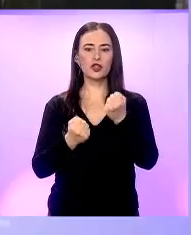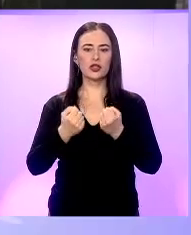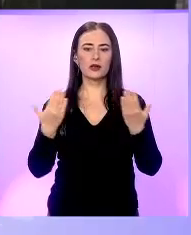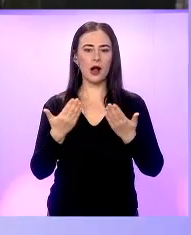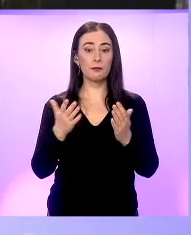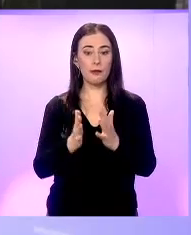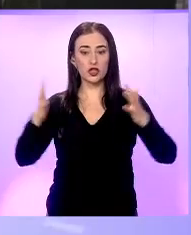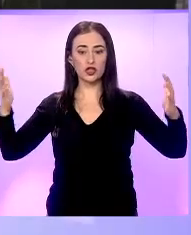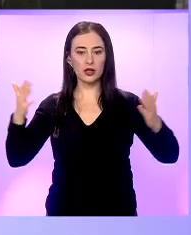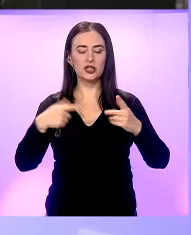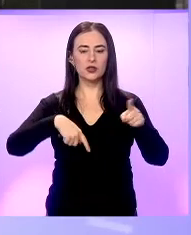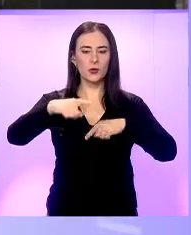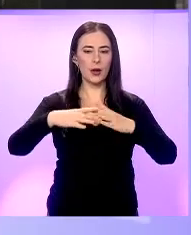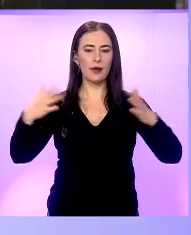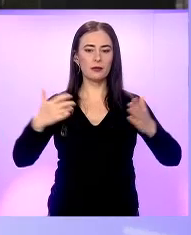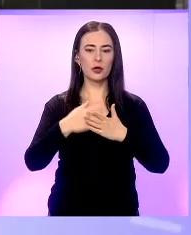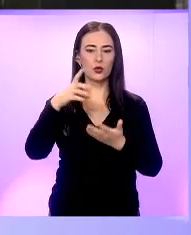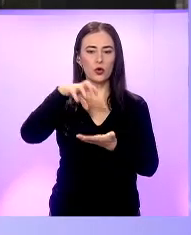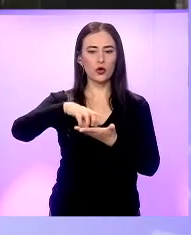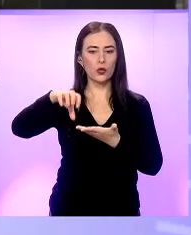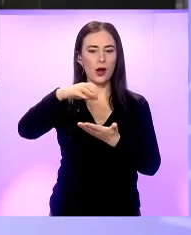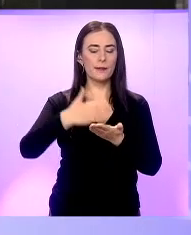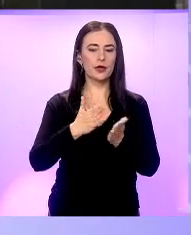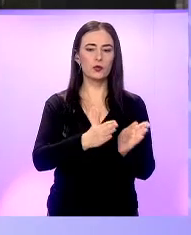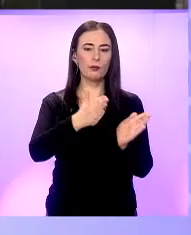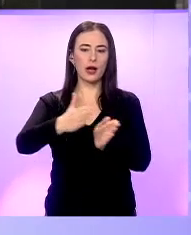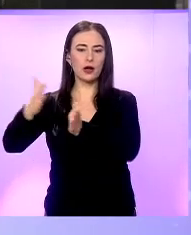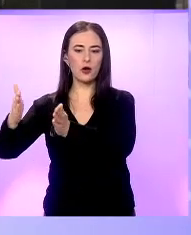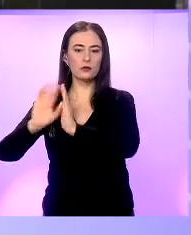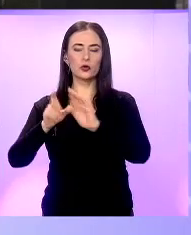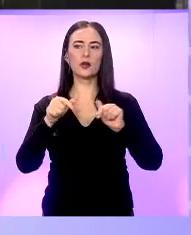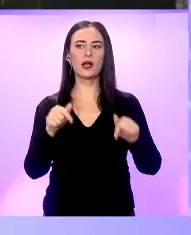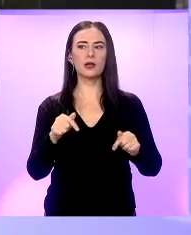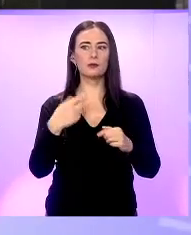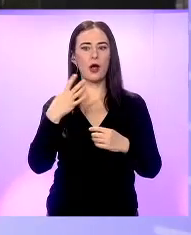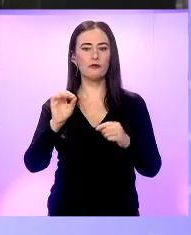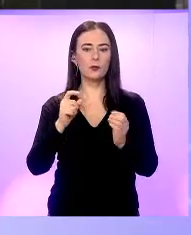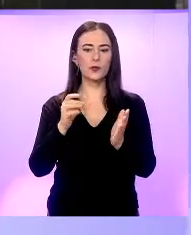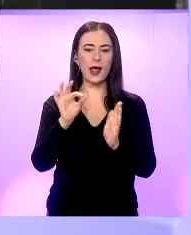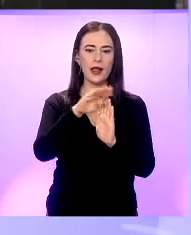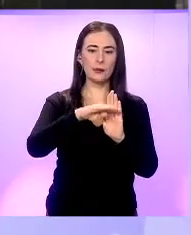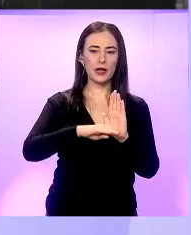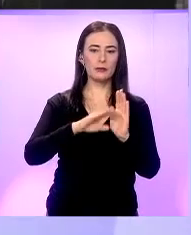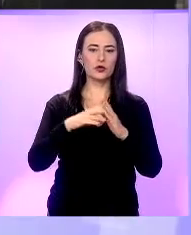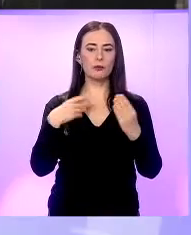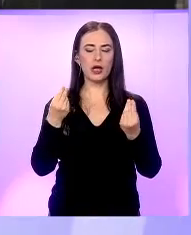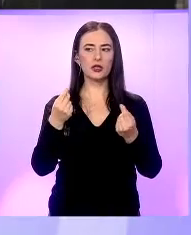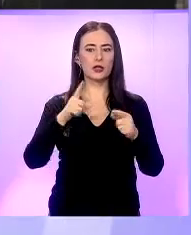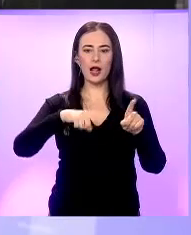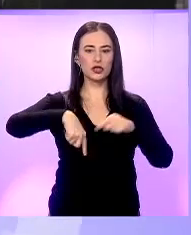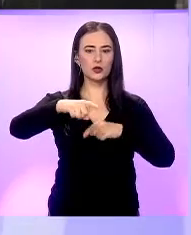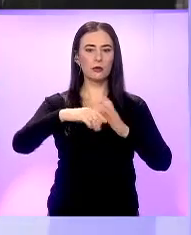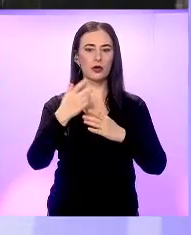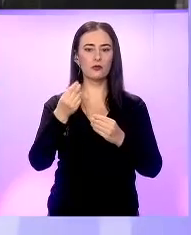mașinile mari. Cum spuneam, astfel de defecțiuni au loc periodic și ieri au fost astfel de momente în care sistemul nu a funcționat